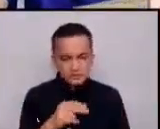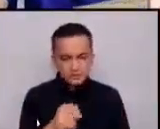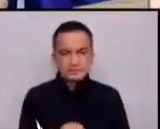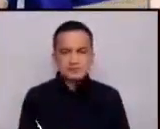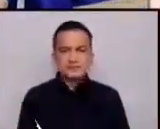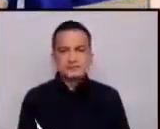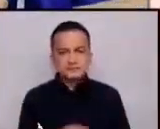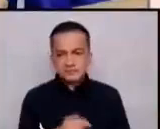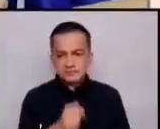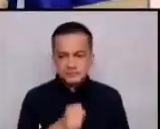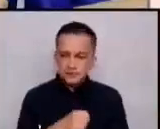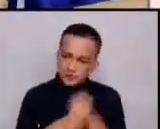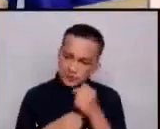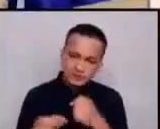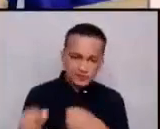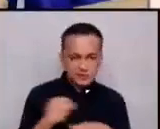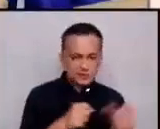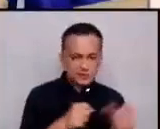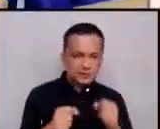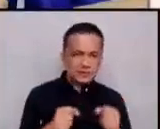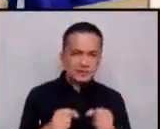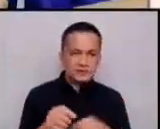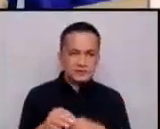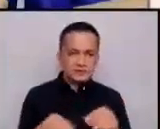si ganon. Basta may reward lang that means...